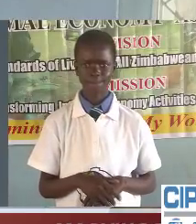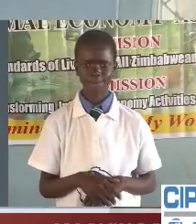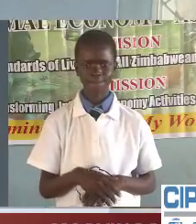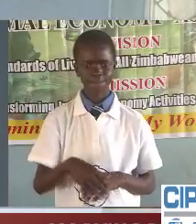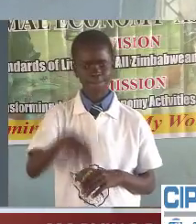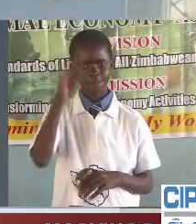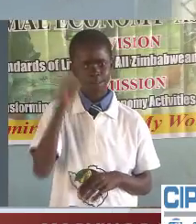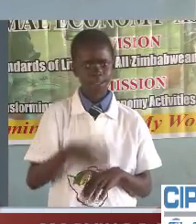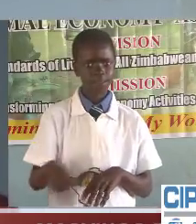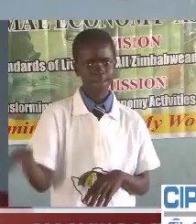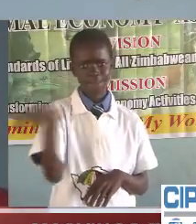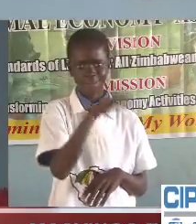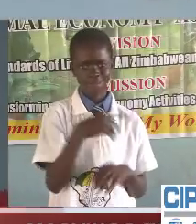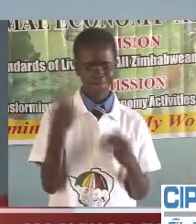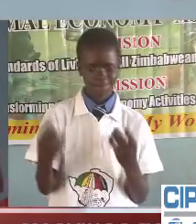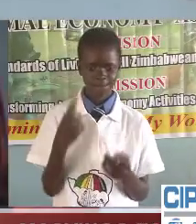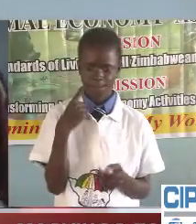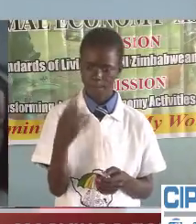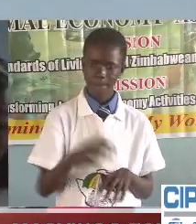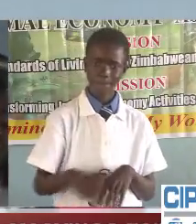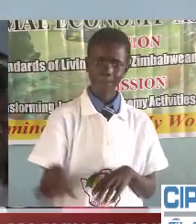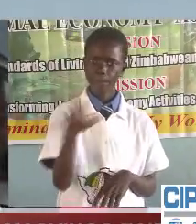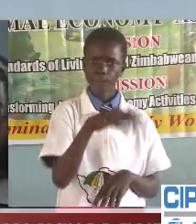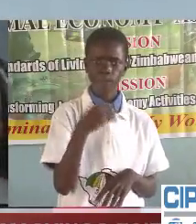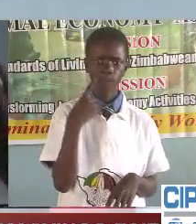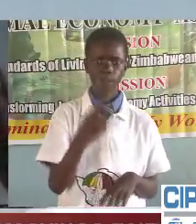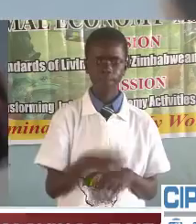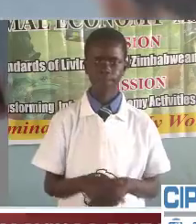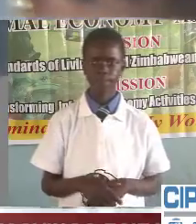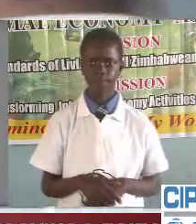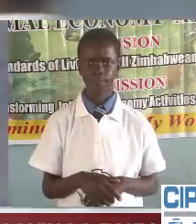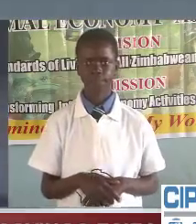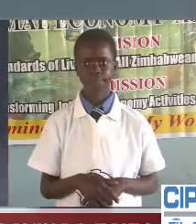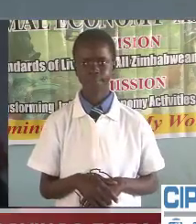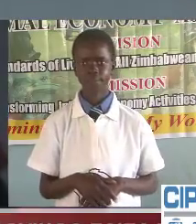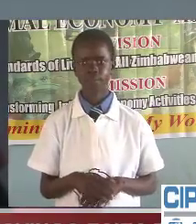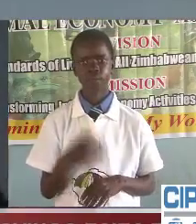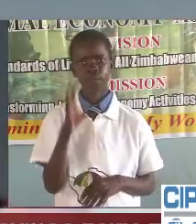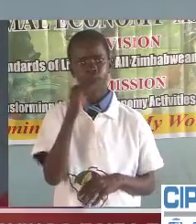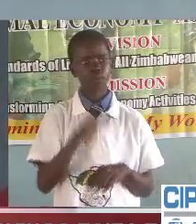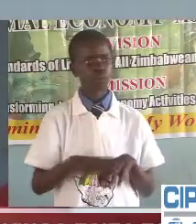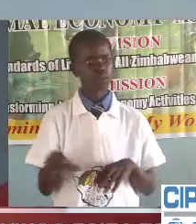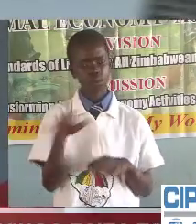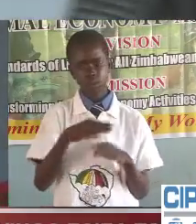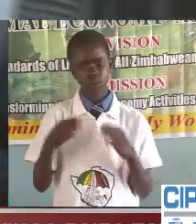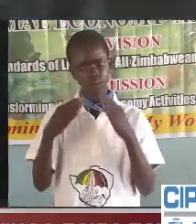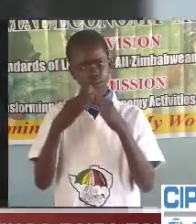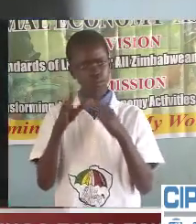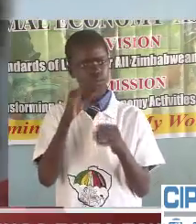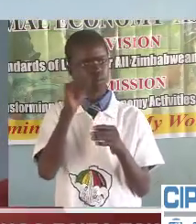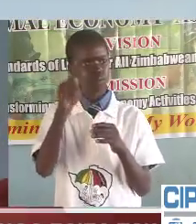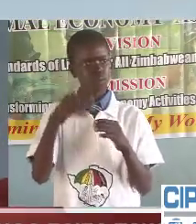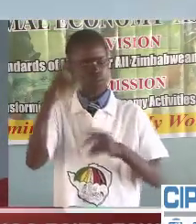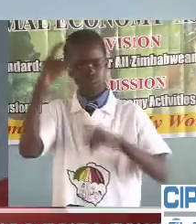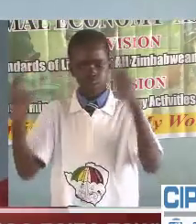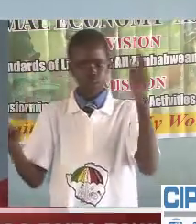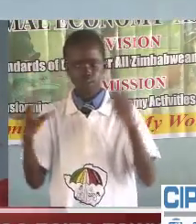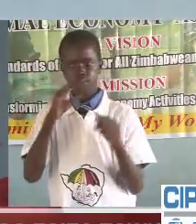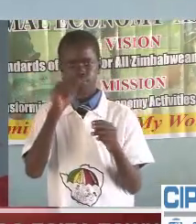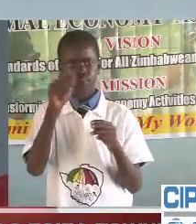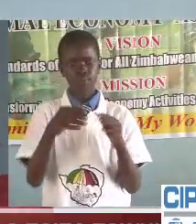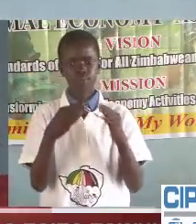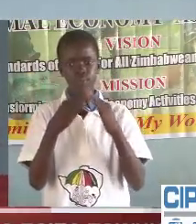munyika medu muno takagara kudai munofanira kuongorora aya majemberi. Unoona kuti pasina kana